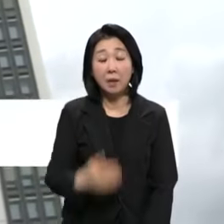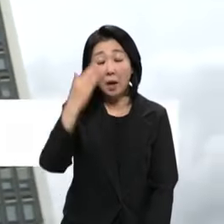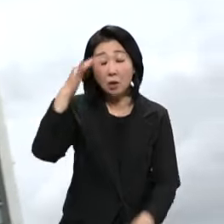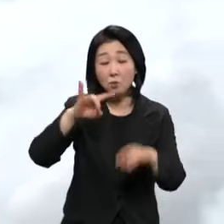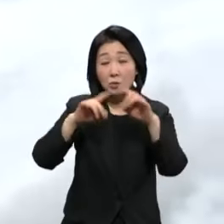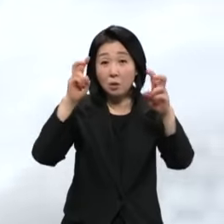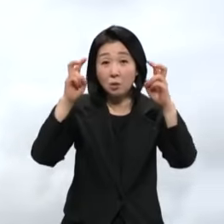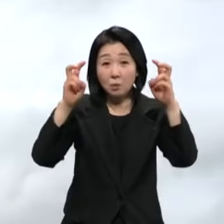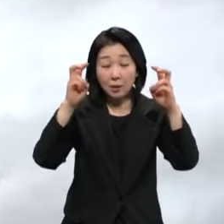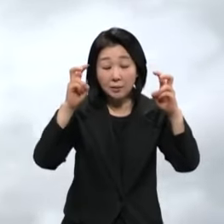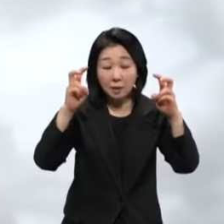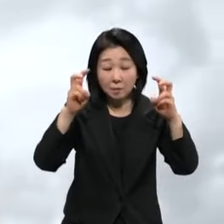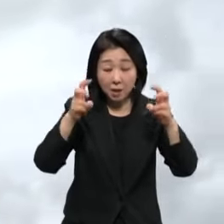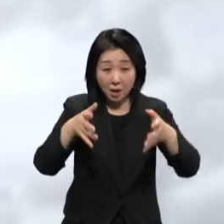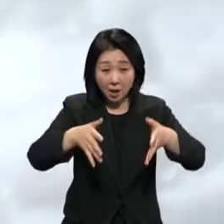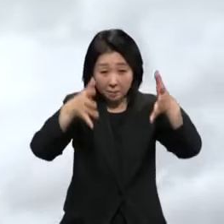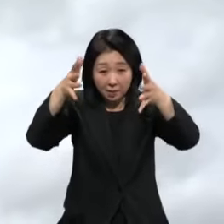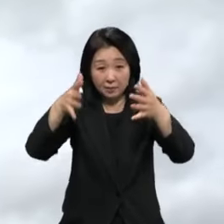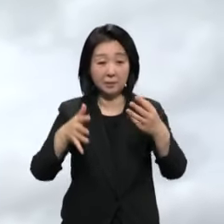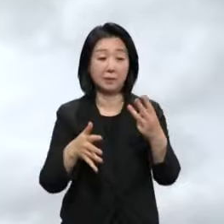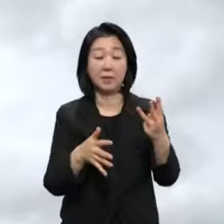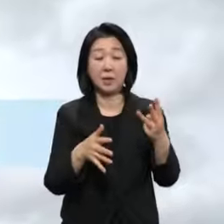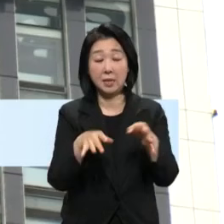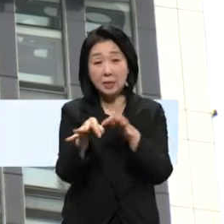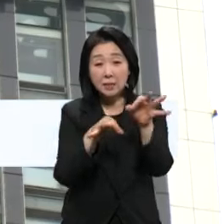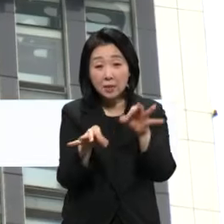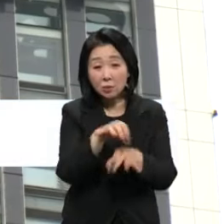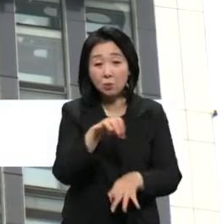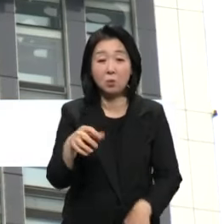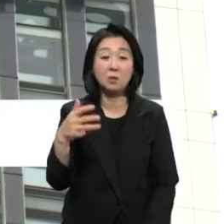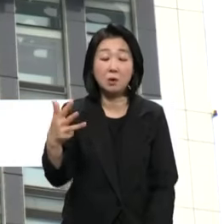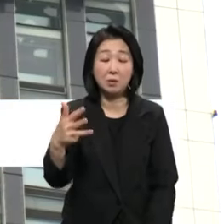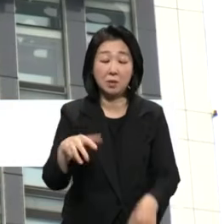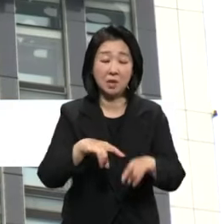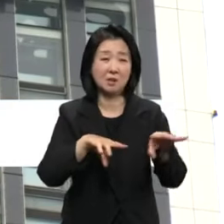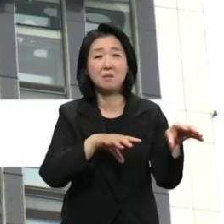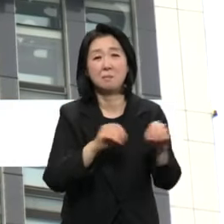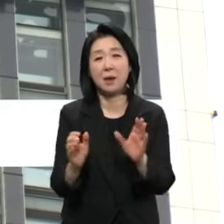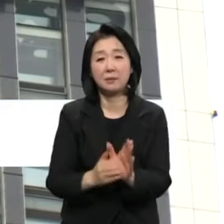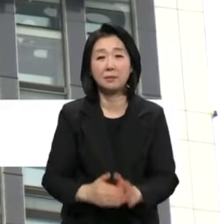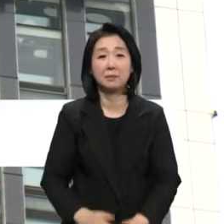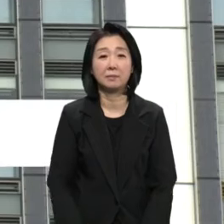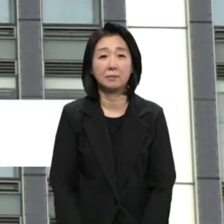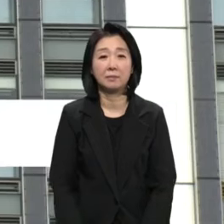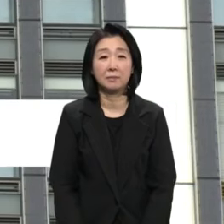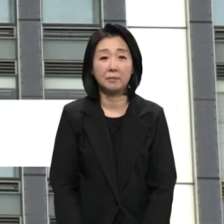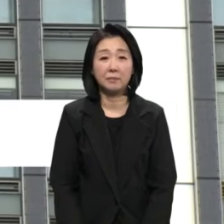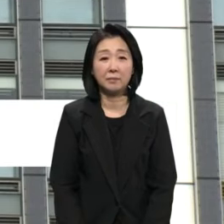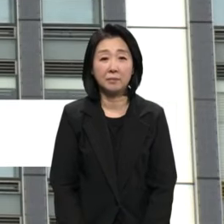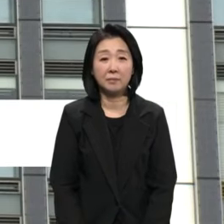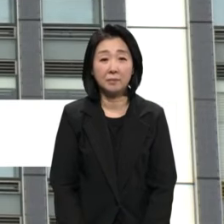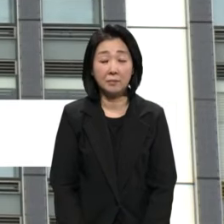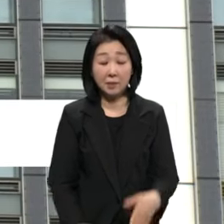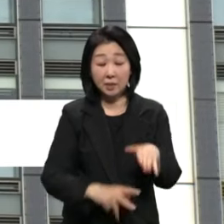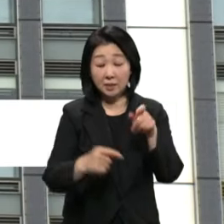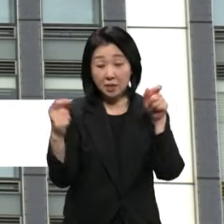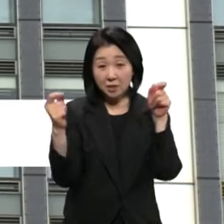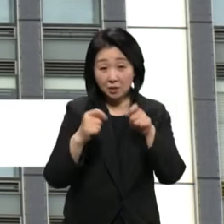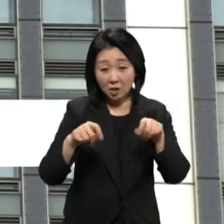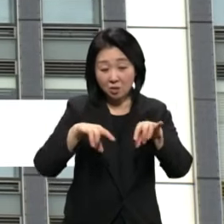한국전력은 순회동네 아파트 3개 단지와 상가 8곳 전기 공급이 끊긴 것으로 파악했습니다. 역 근처